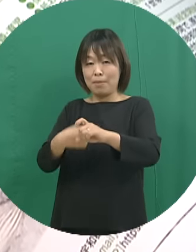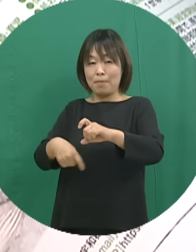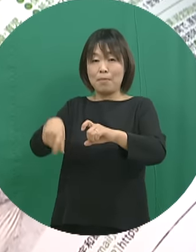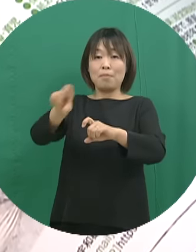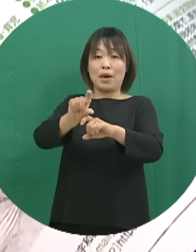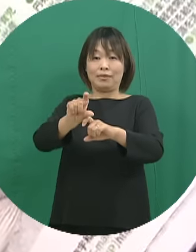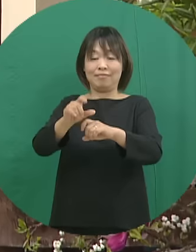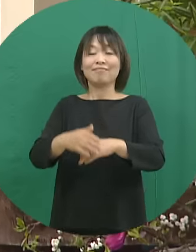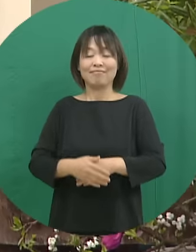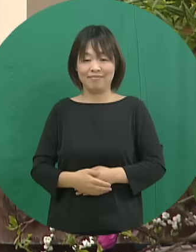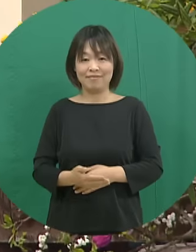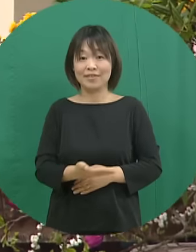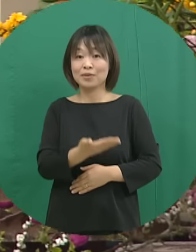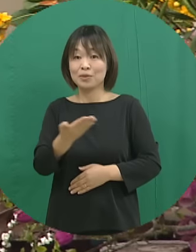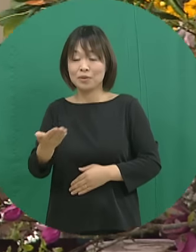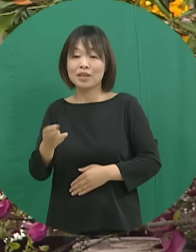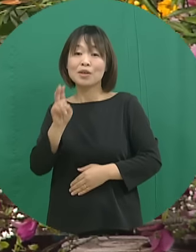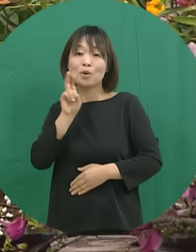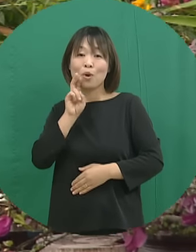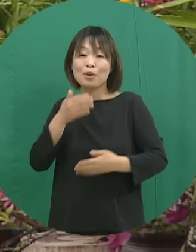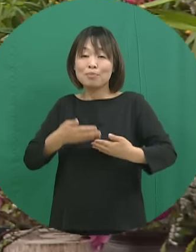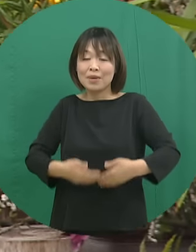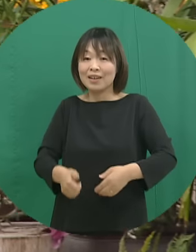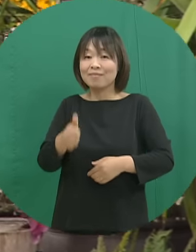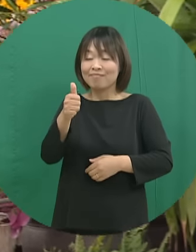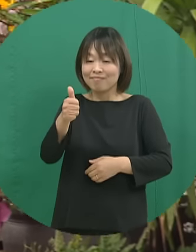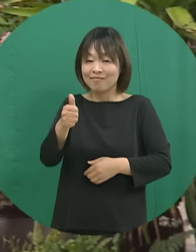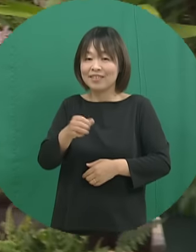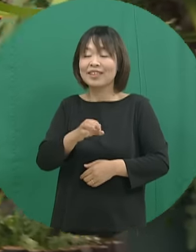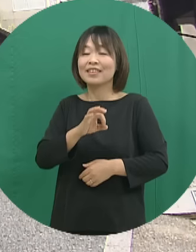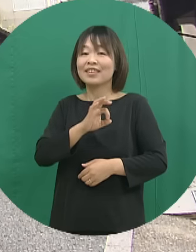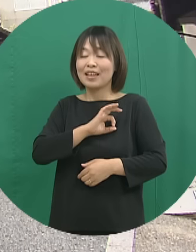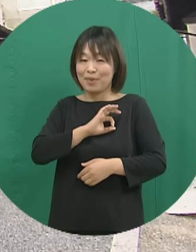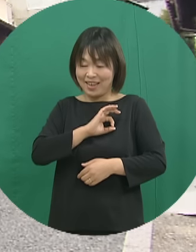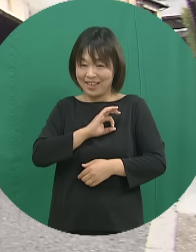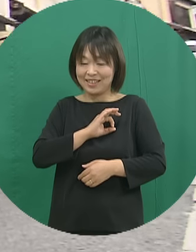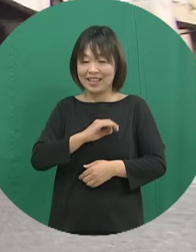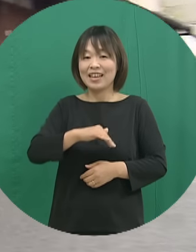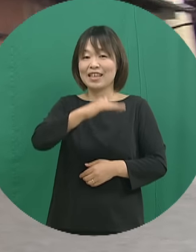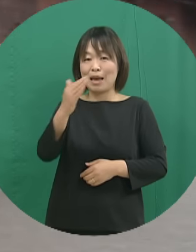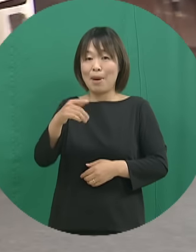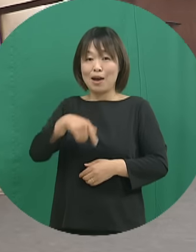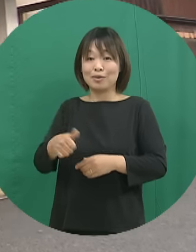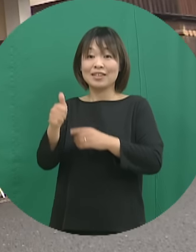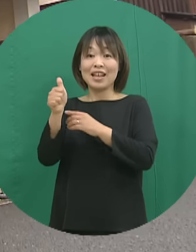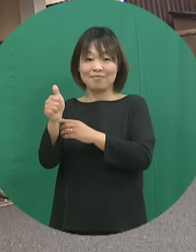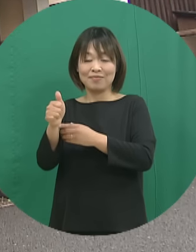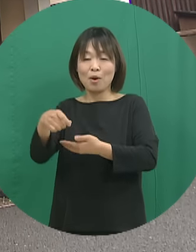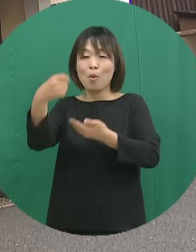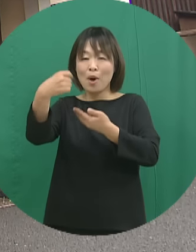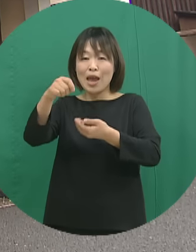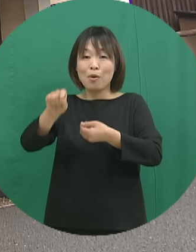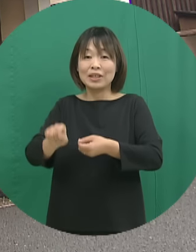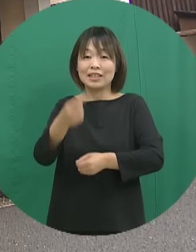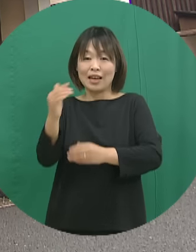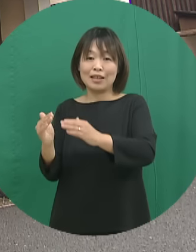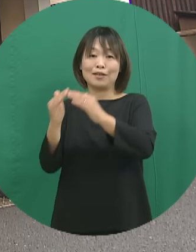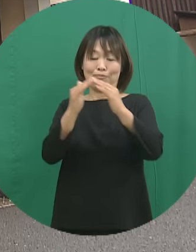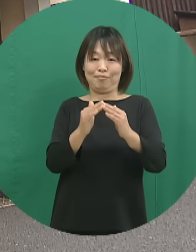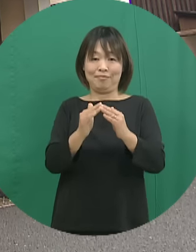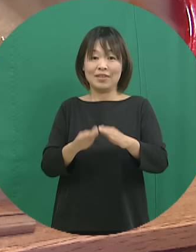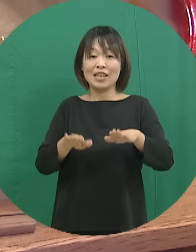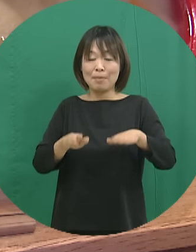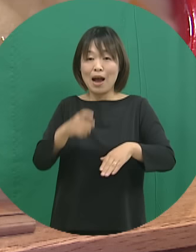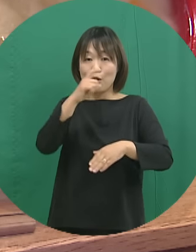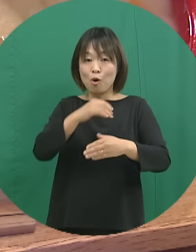倍に。さて、横浜市出身で四国遍路をきっかけに内子に移住した山内さんは古民家ゲ